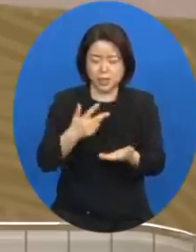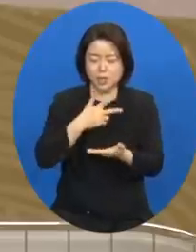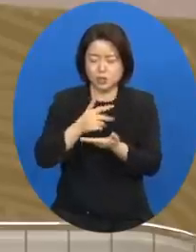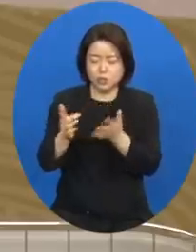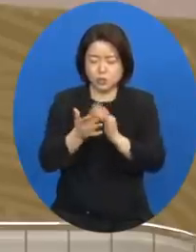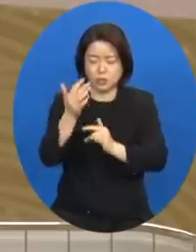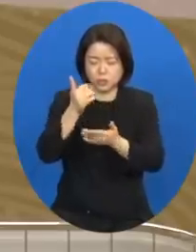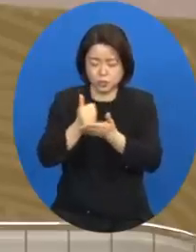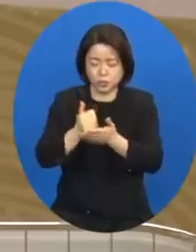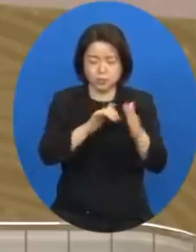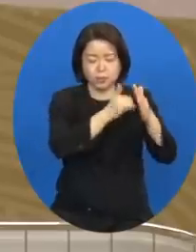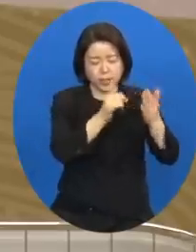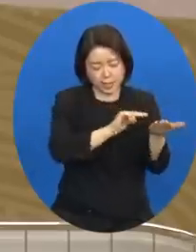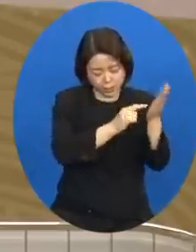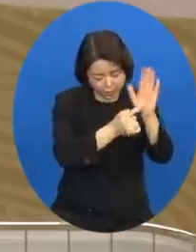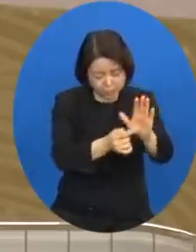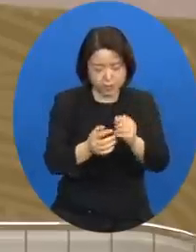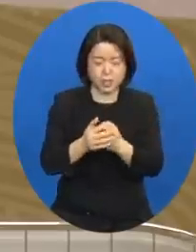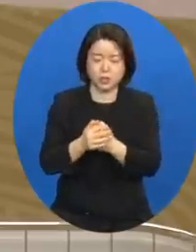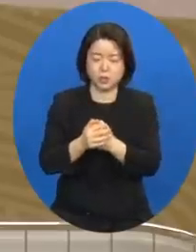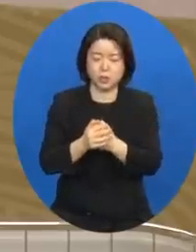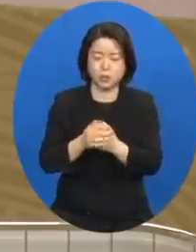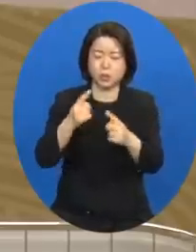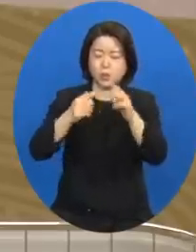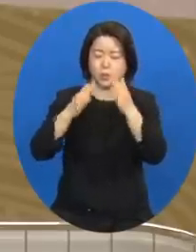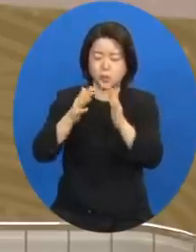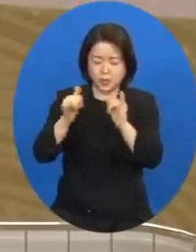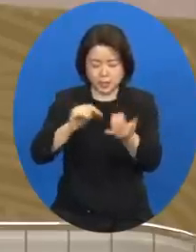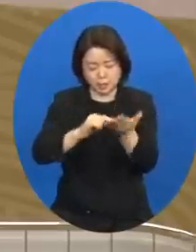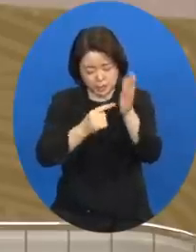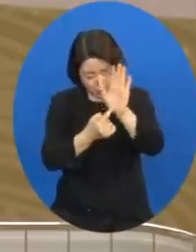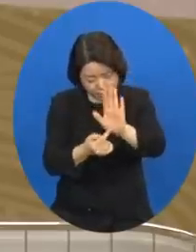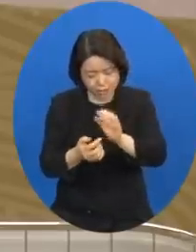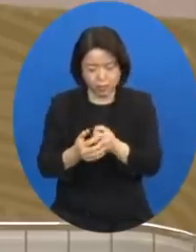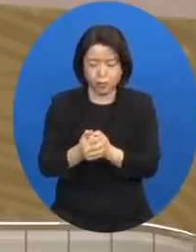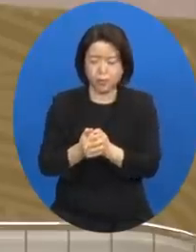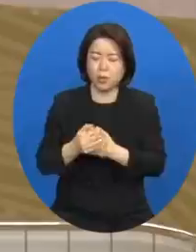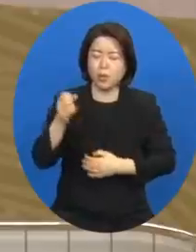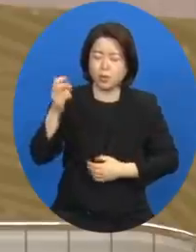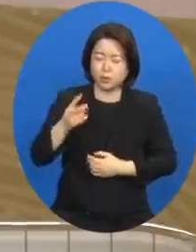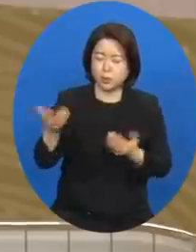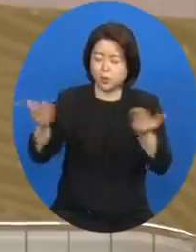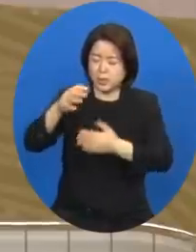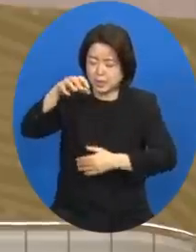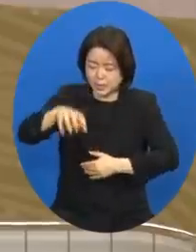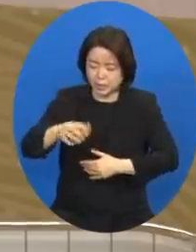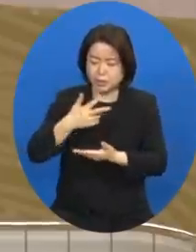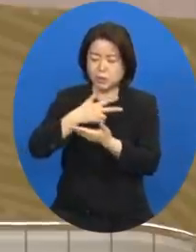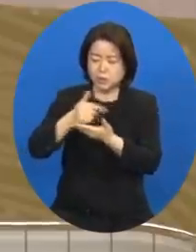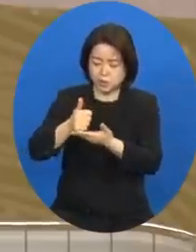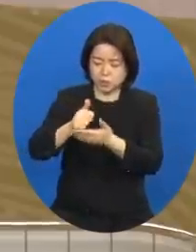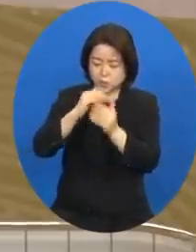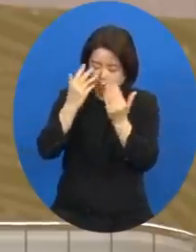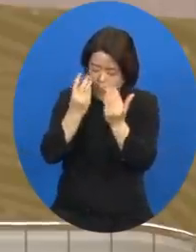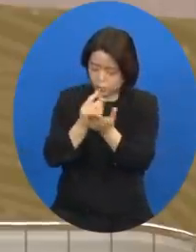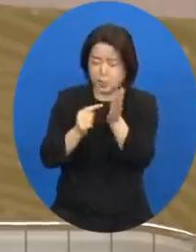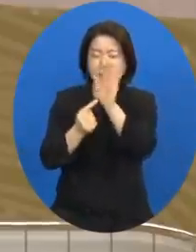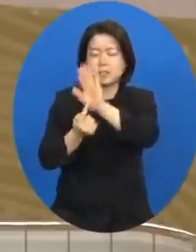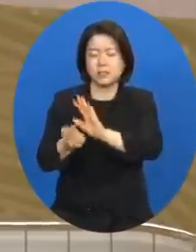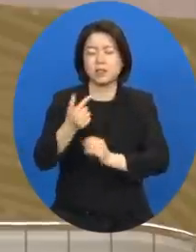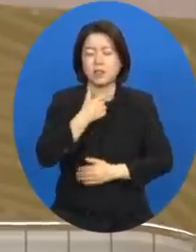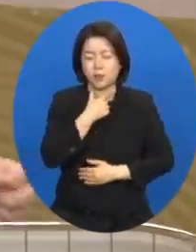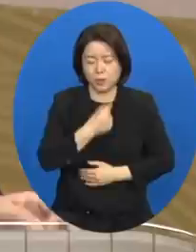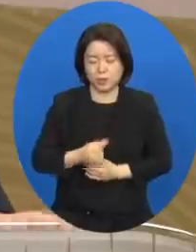가족들에게 드러나시고 또 교우들에게 드러나시고 그리고 일터에서 주님이 드러나시기를